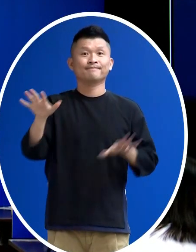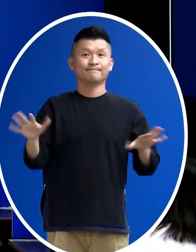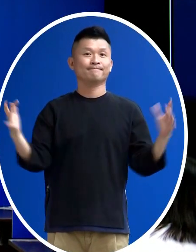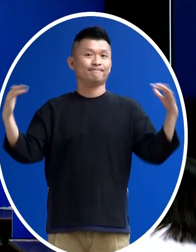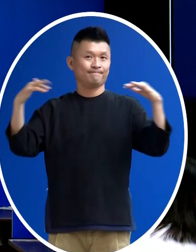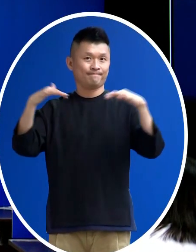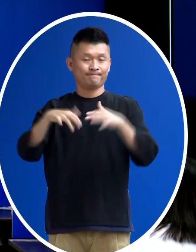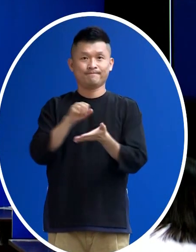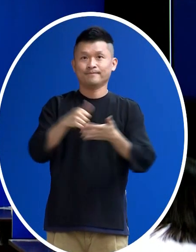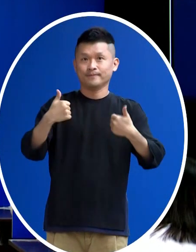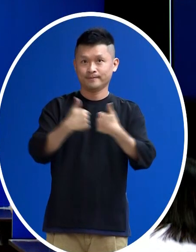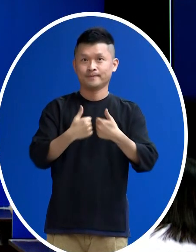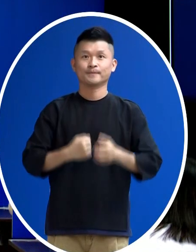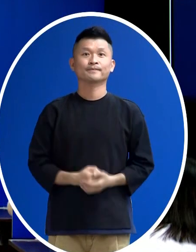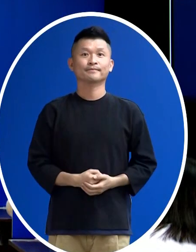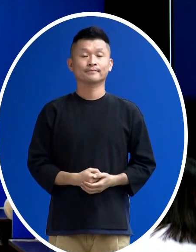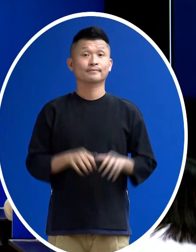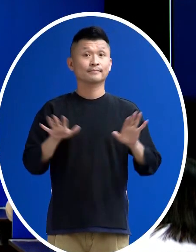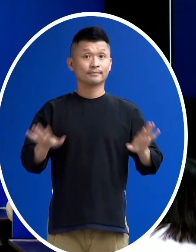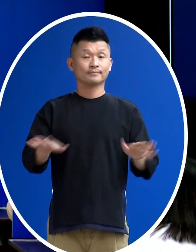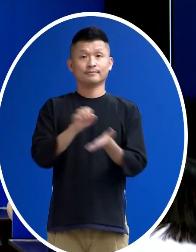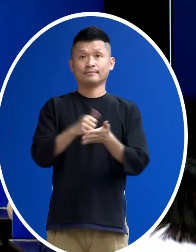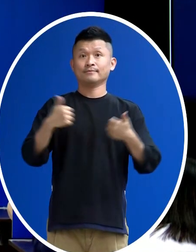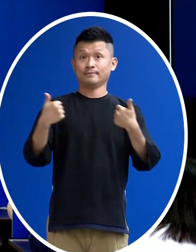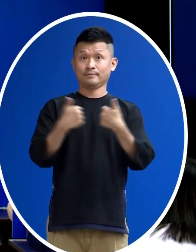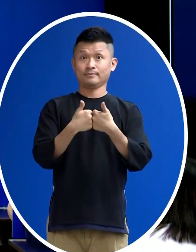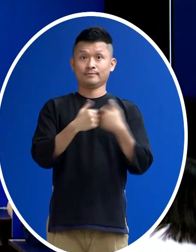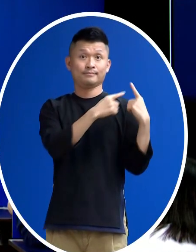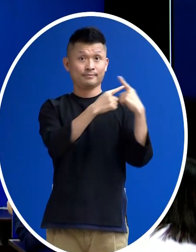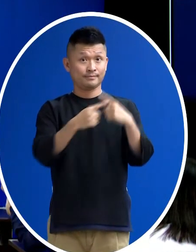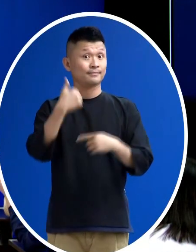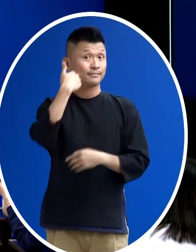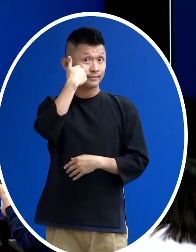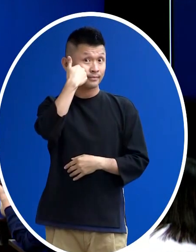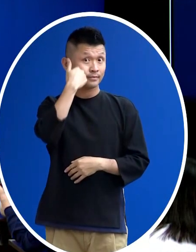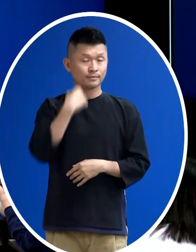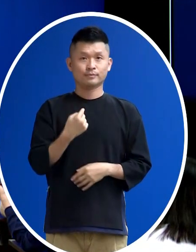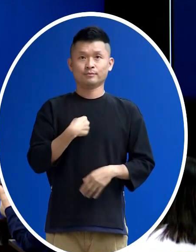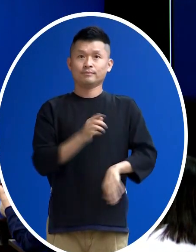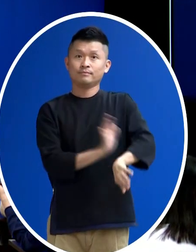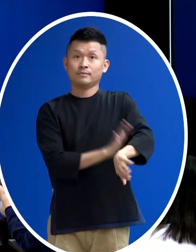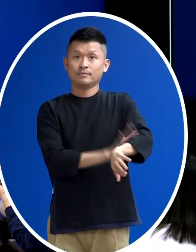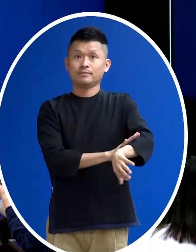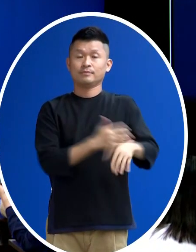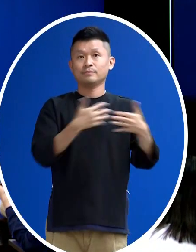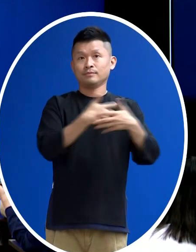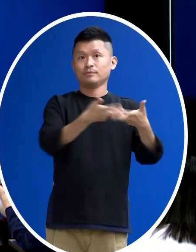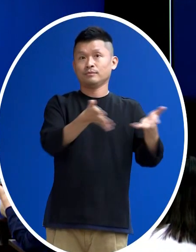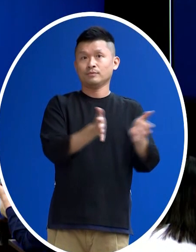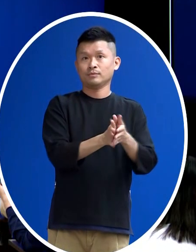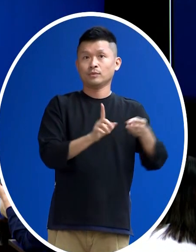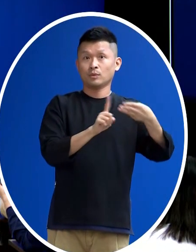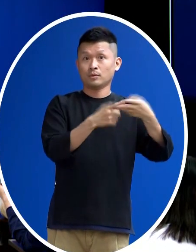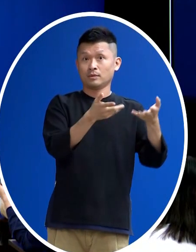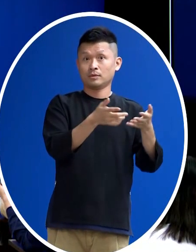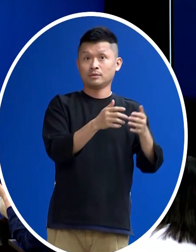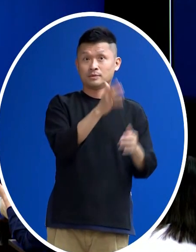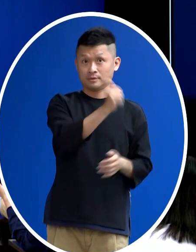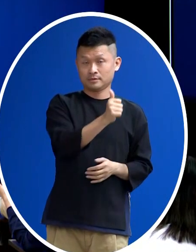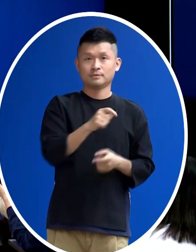参加我们的记者会。那我们今天记者会啊，出席的哈，在除了在我左边有我们交通部王国才王部长之